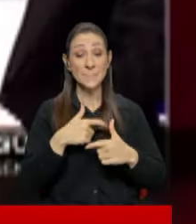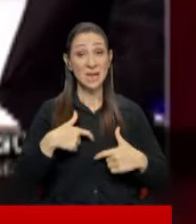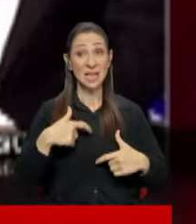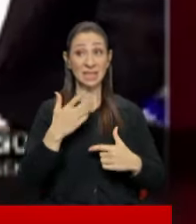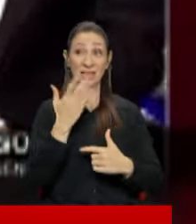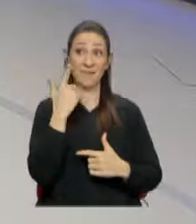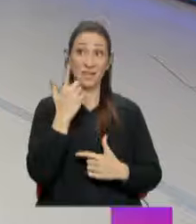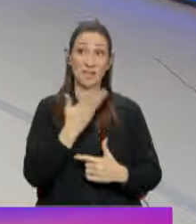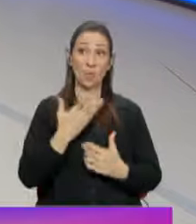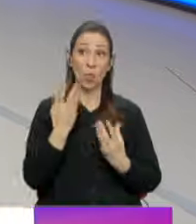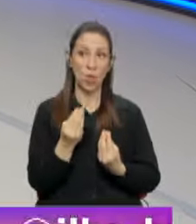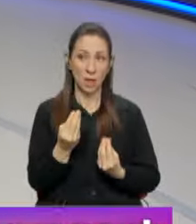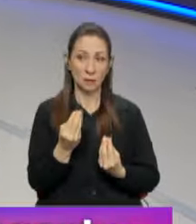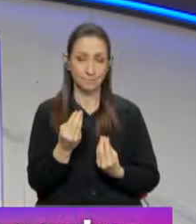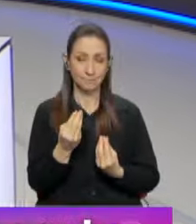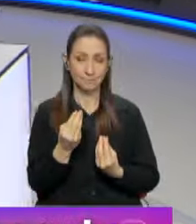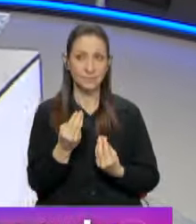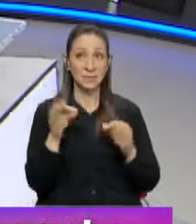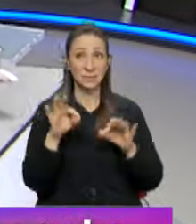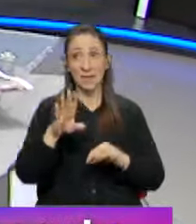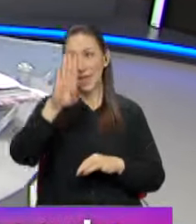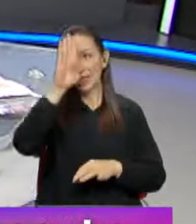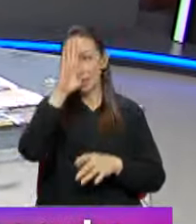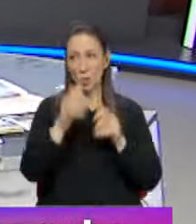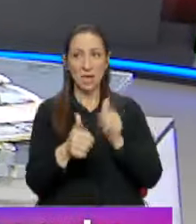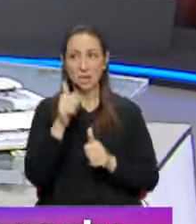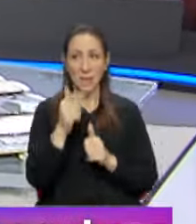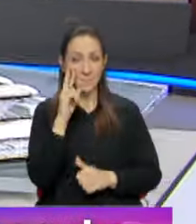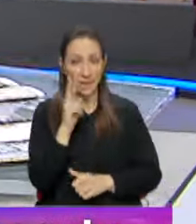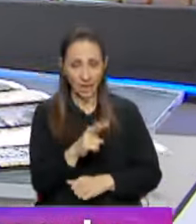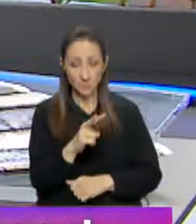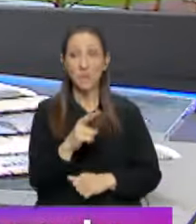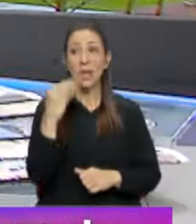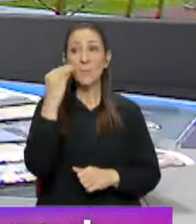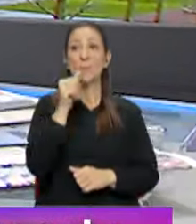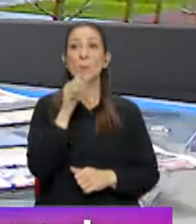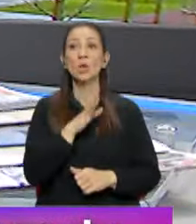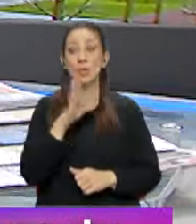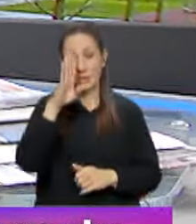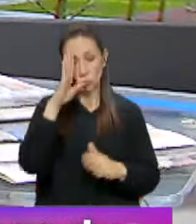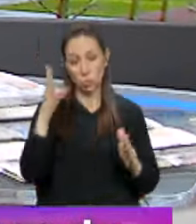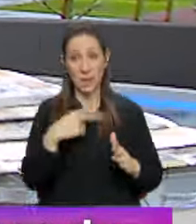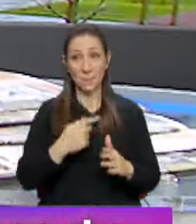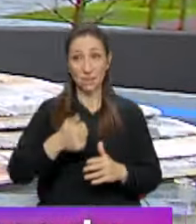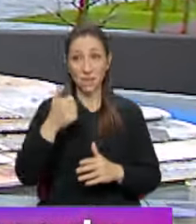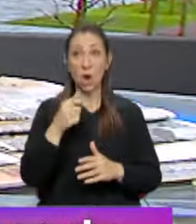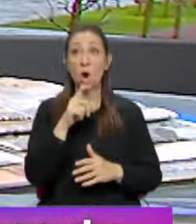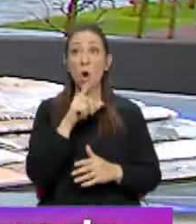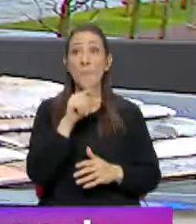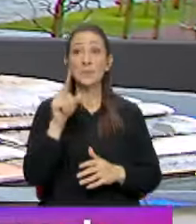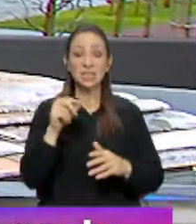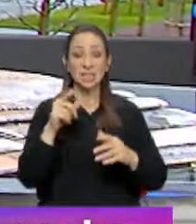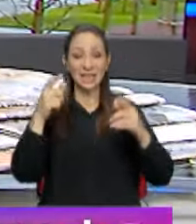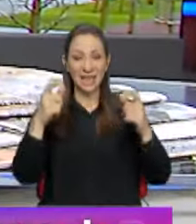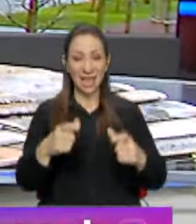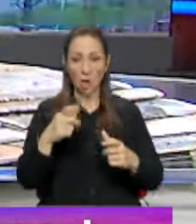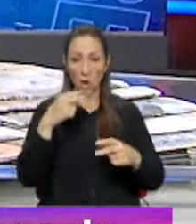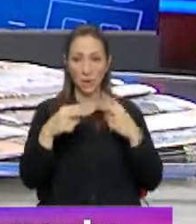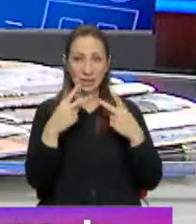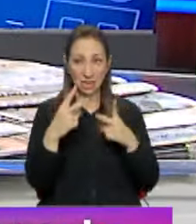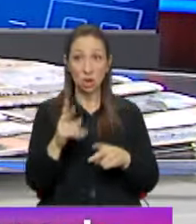oluyorlar. Şimdi İstanbul yarışına bakalım hep birlikte. Ekrem İmamoğlu İstanbul Büyükşehir Belediye Başkanı 11. Kent Lokantası'nı